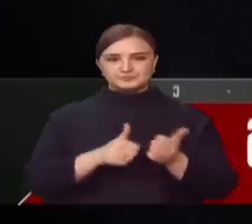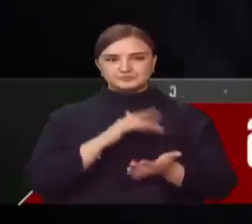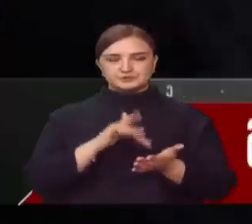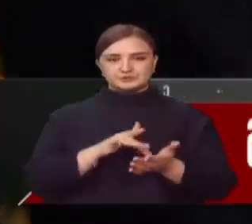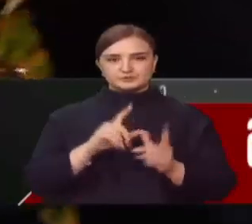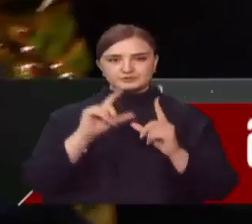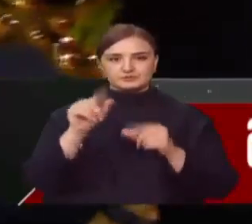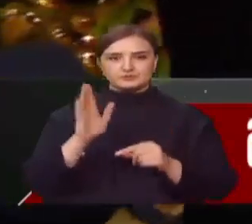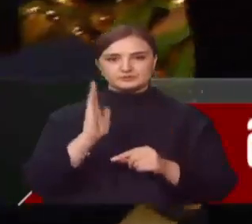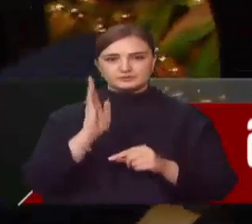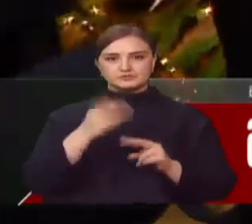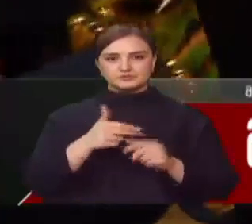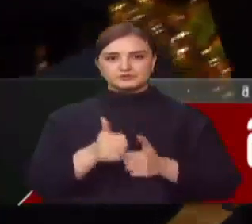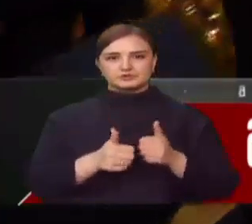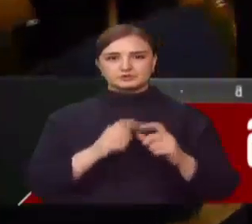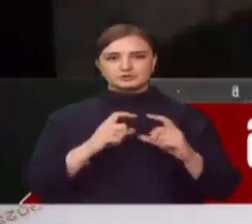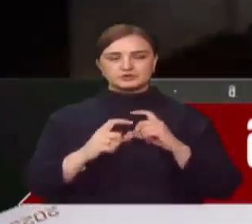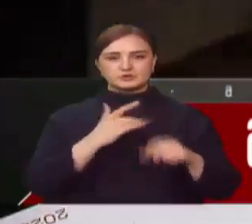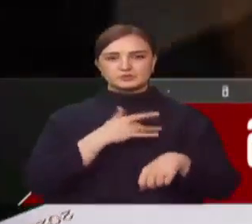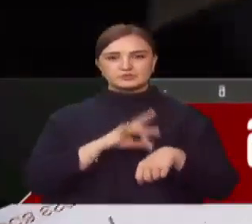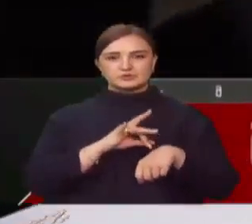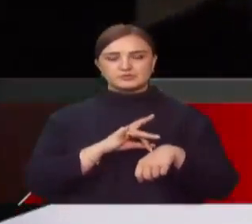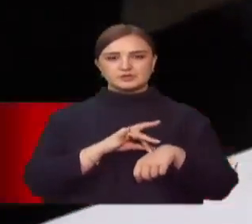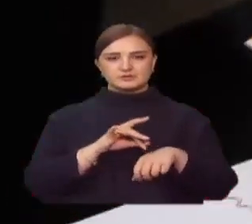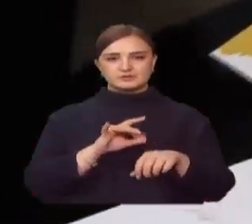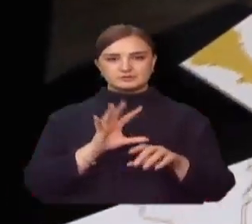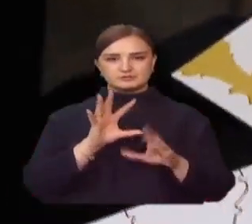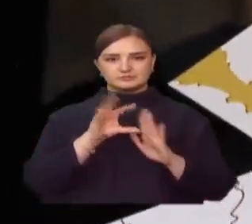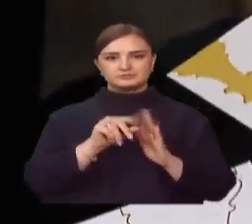ქვეყანაში აპირებს გამგზავრებას და ჭადრაკის გულშემატკივრებთან შეხვედრების გამართვას.